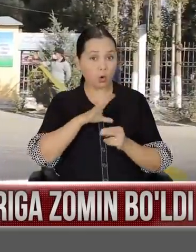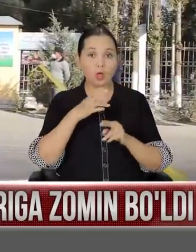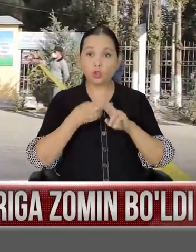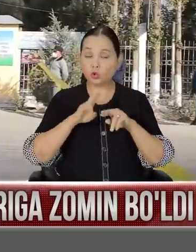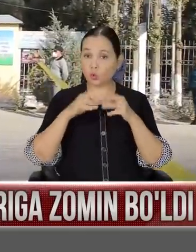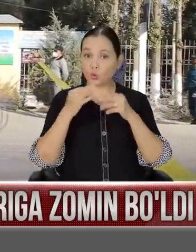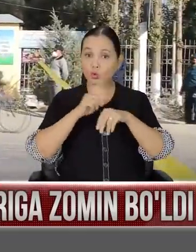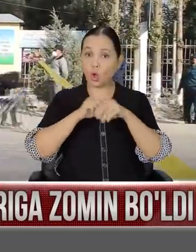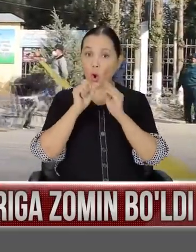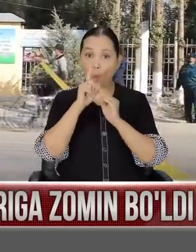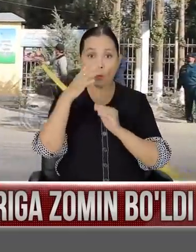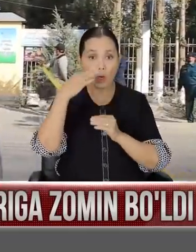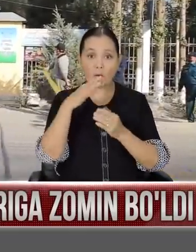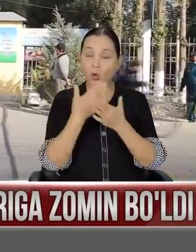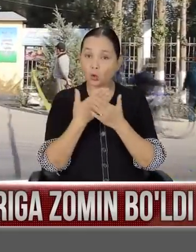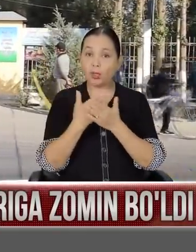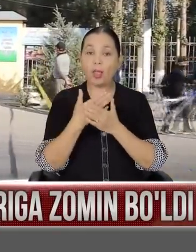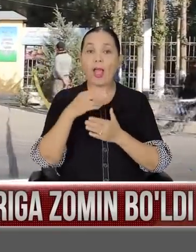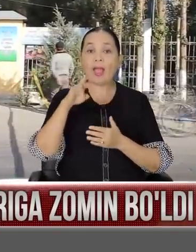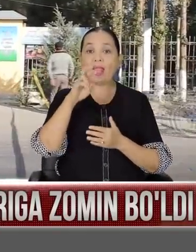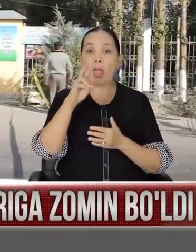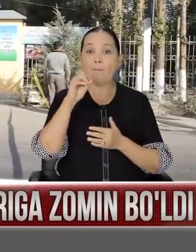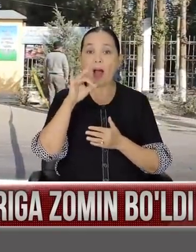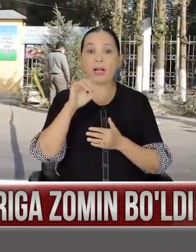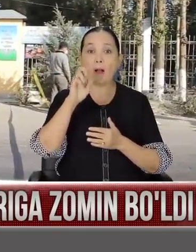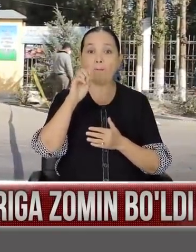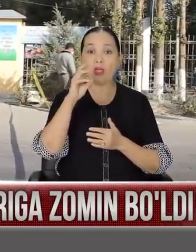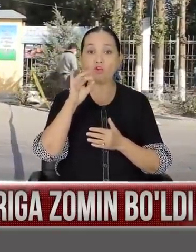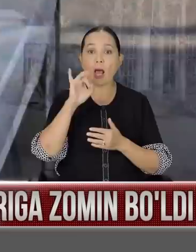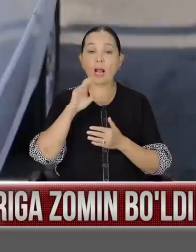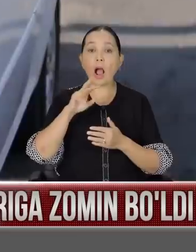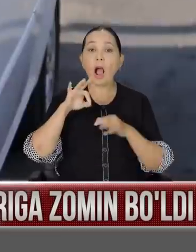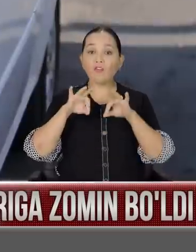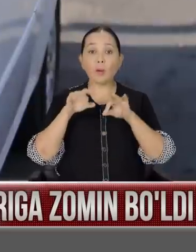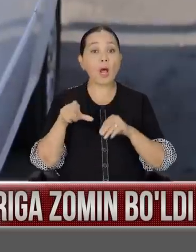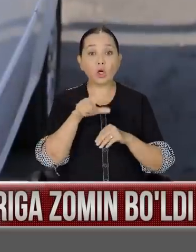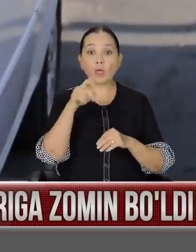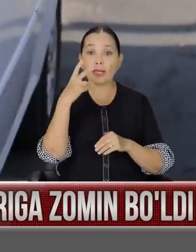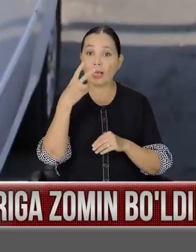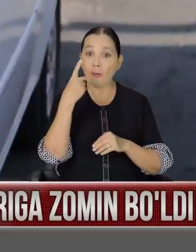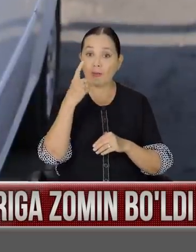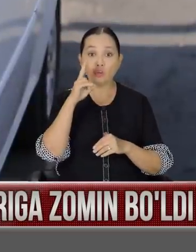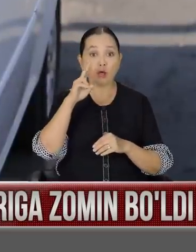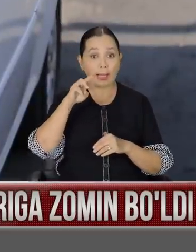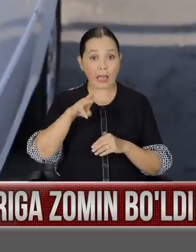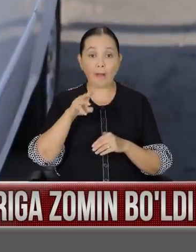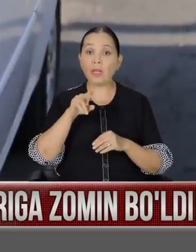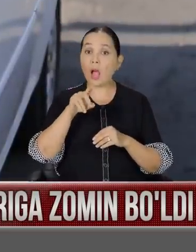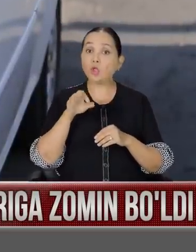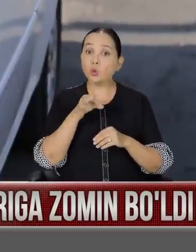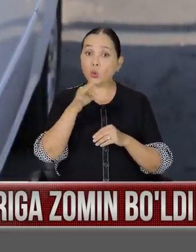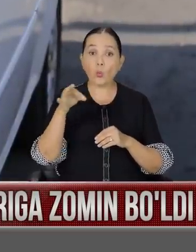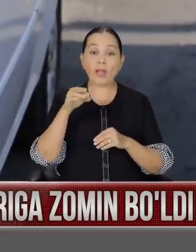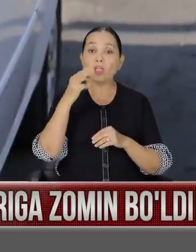Shu kuni soat 11:40 lar atrofida Yaypan Rabqon Beshariq Chilmahram avtomobil yo'lining 21-kilometrida mazkur